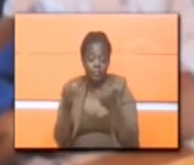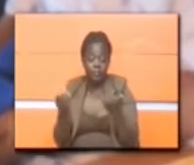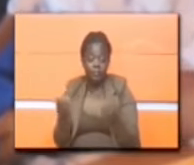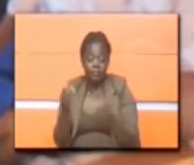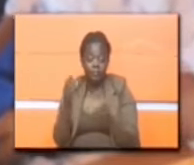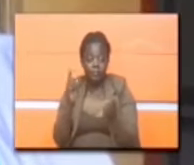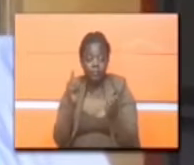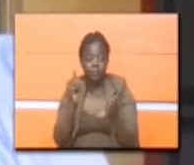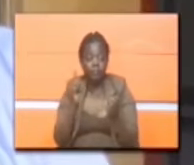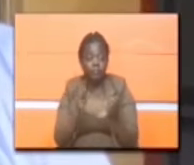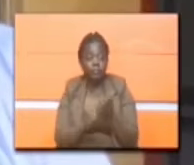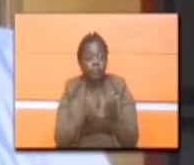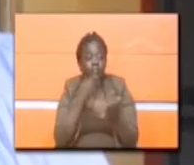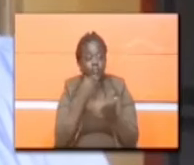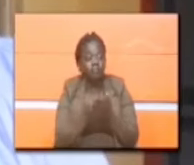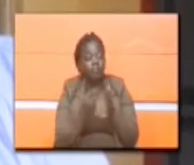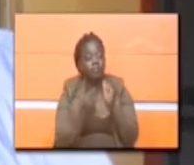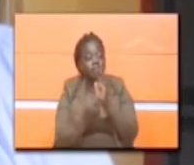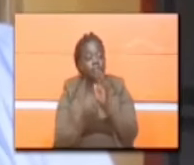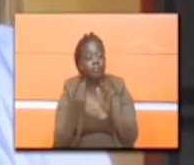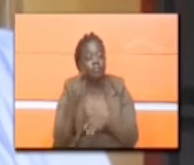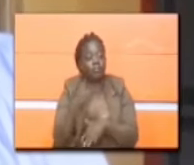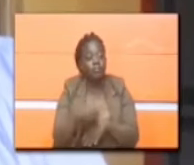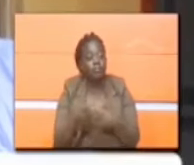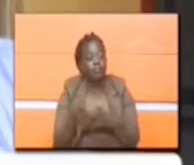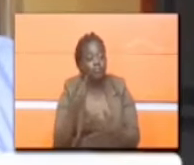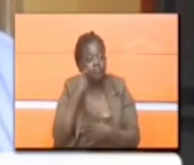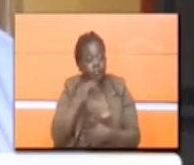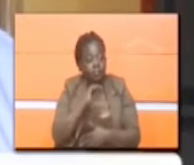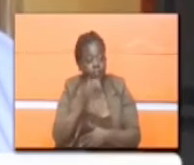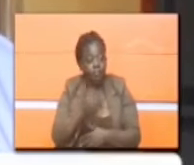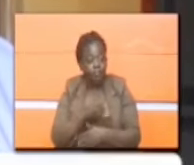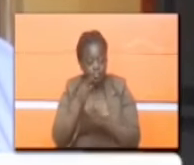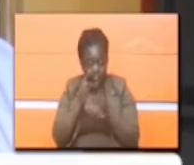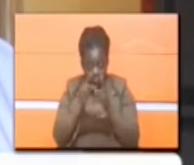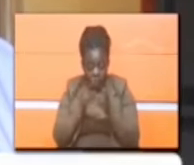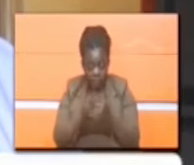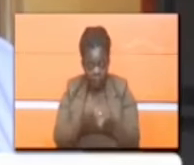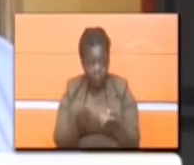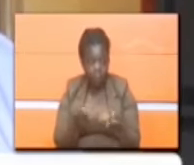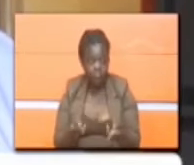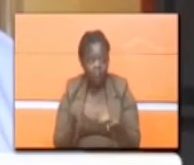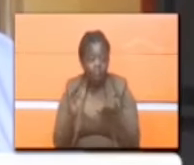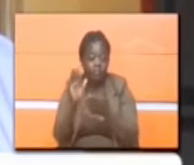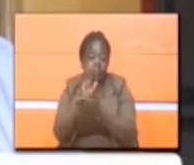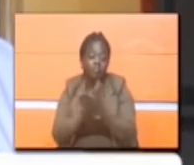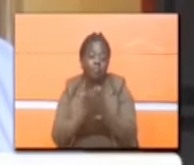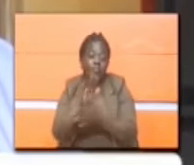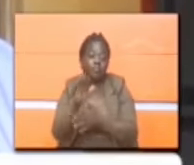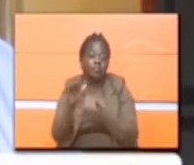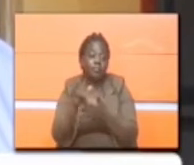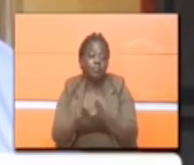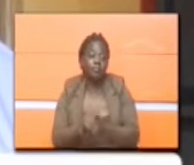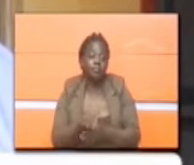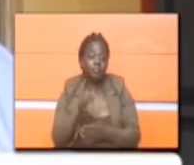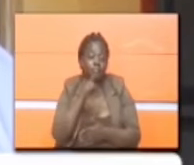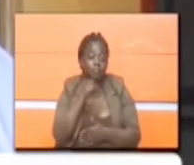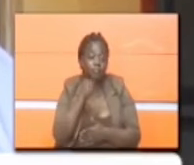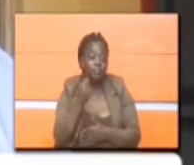okufuna ekyokulabirako. Olunaku luno tulabye omukyala alina okugonda maaso ga mwami we, omusajja